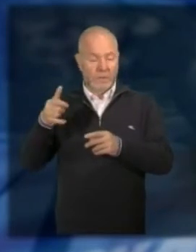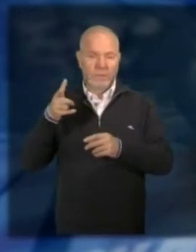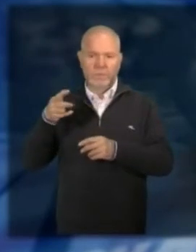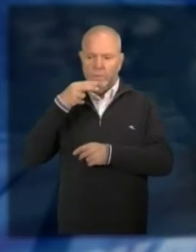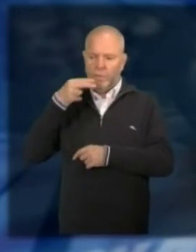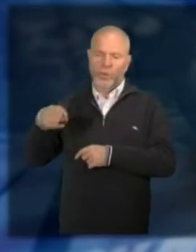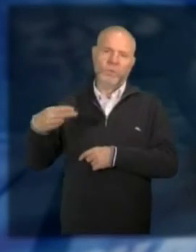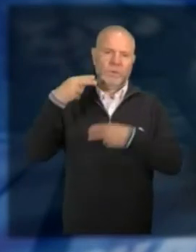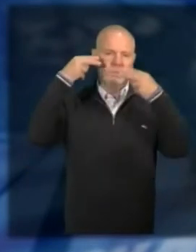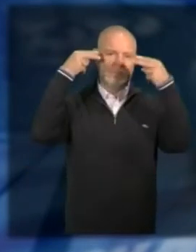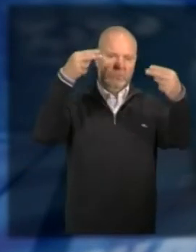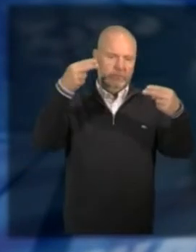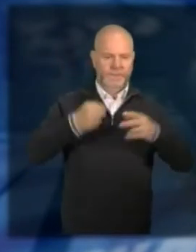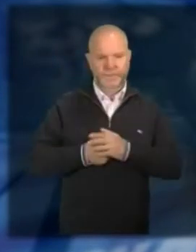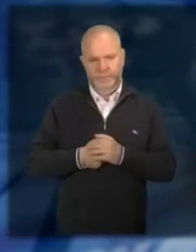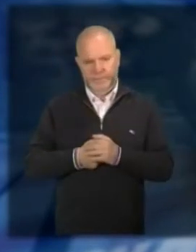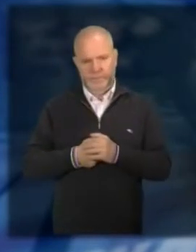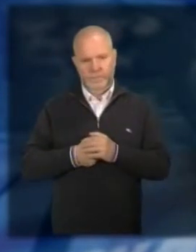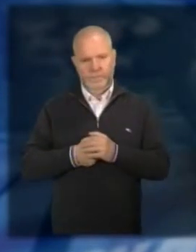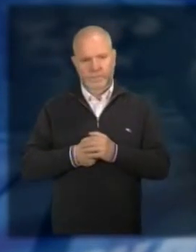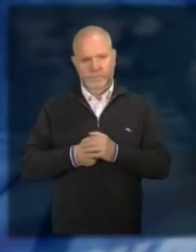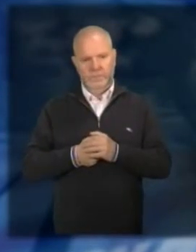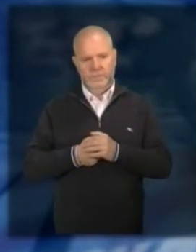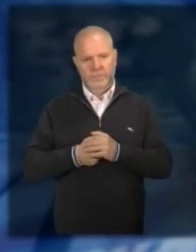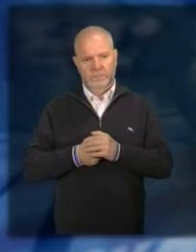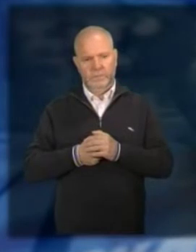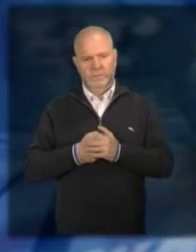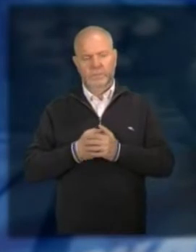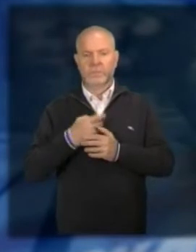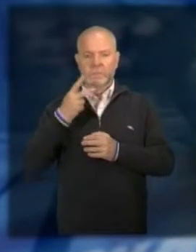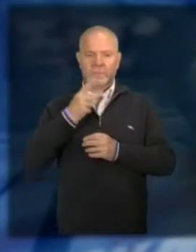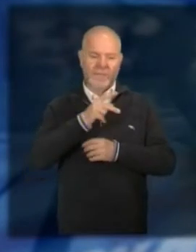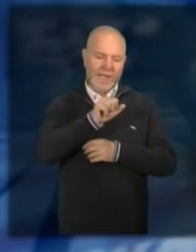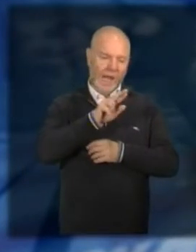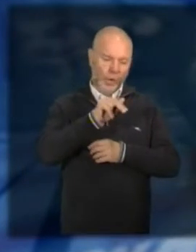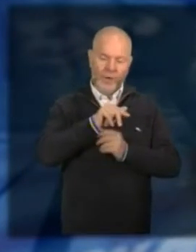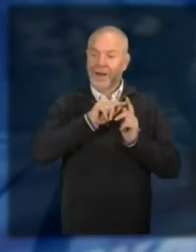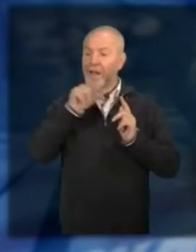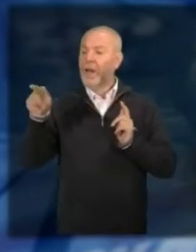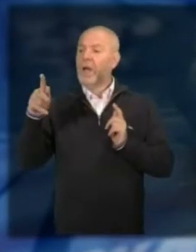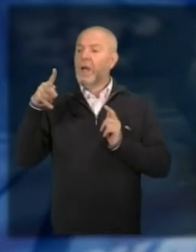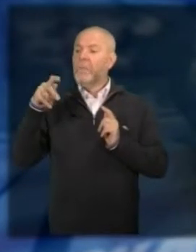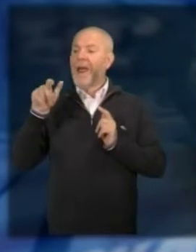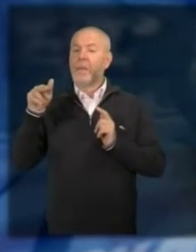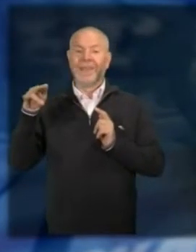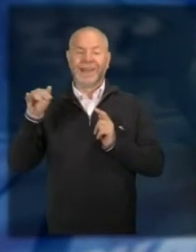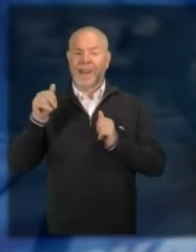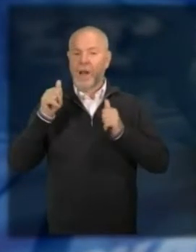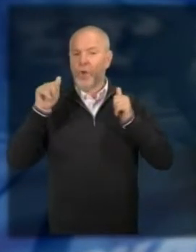dedicata agli ideali. Ecco, in questo Aruna e Palmira sono molto vicini, tutte e due